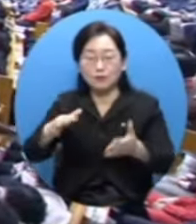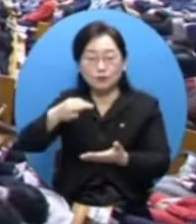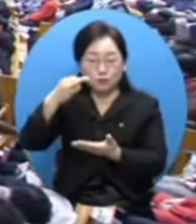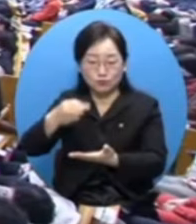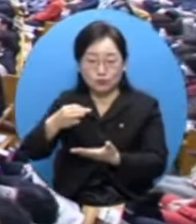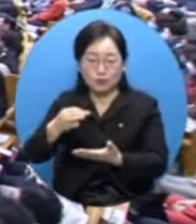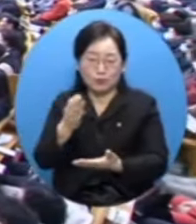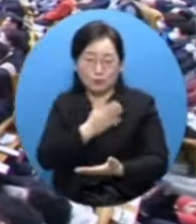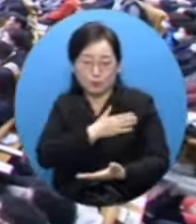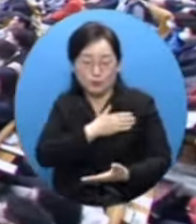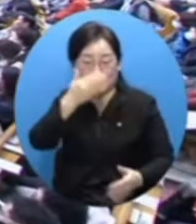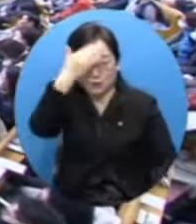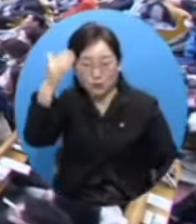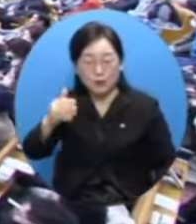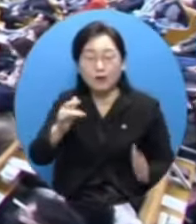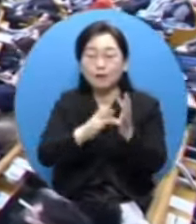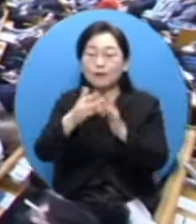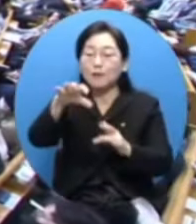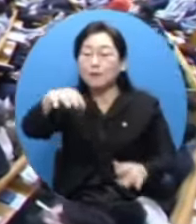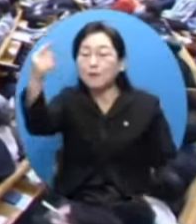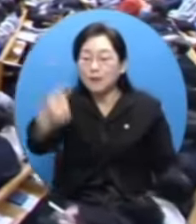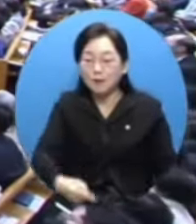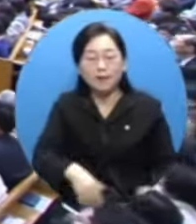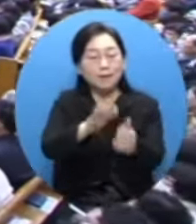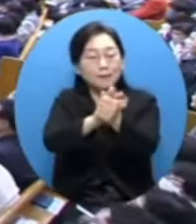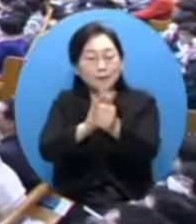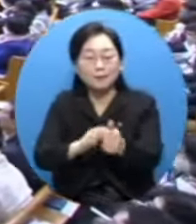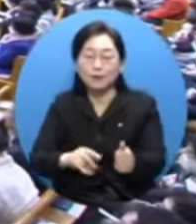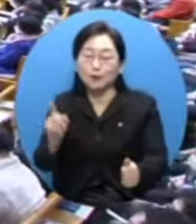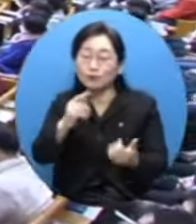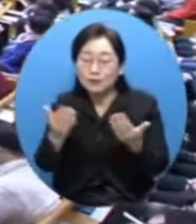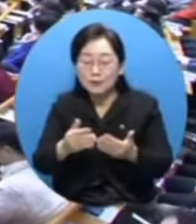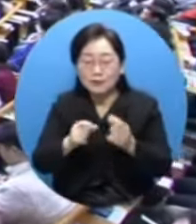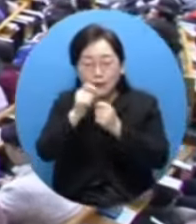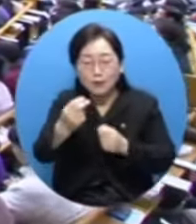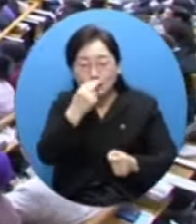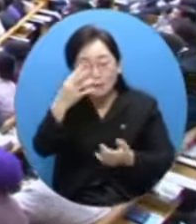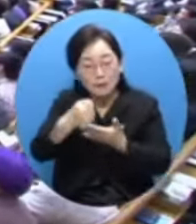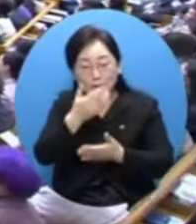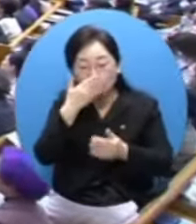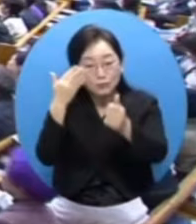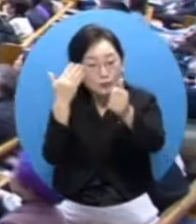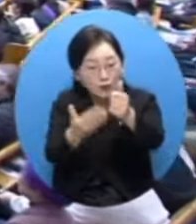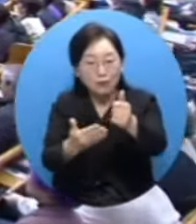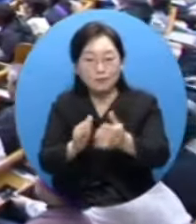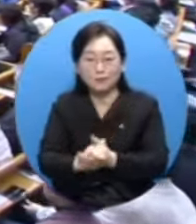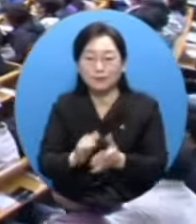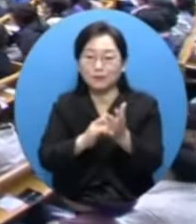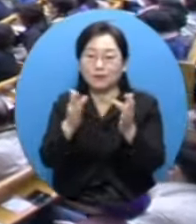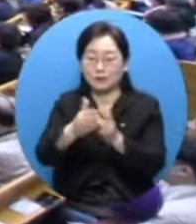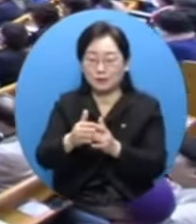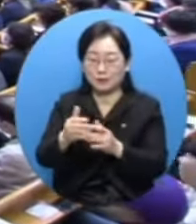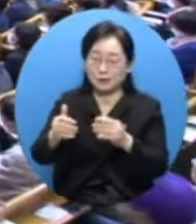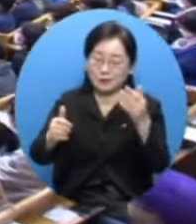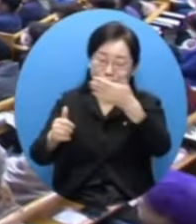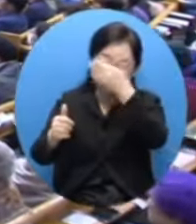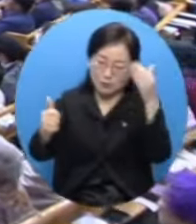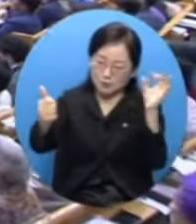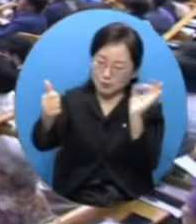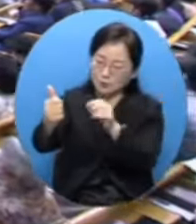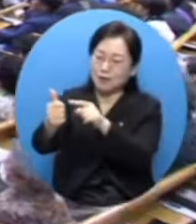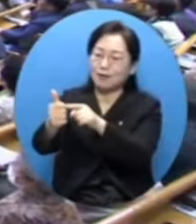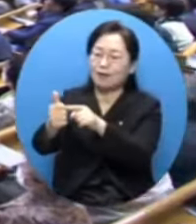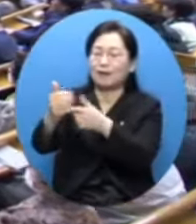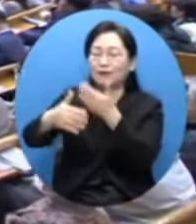청년이 예수님께 와서 내가 무슨 일을 해야 영생을 얻을 수 있습니까? 라고 질문했습니다. 예수님께서 그 청년을 보니까 그